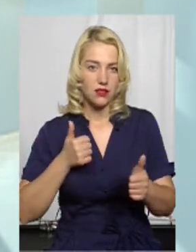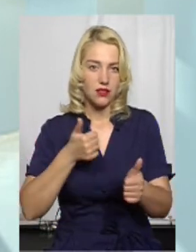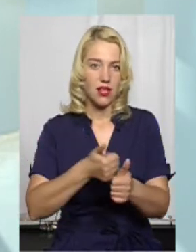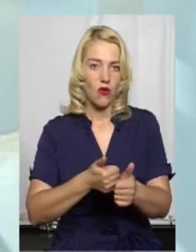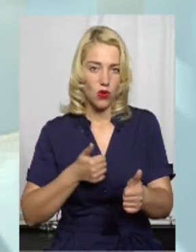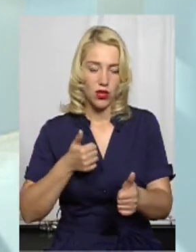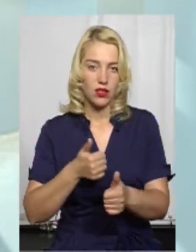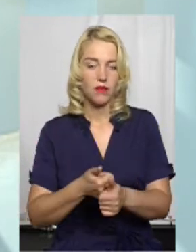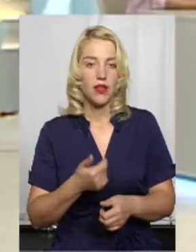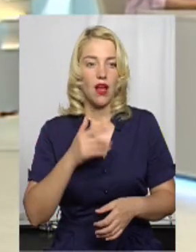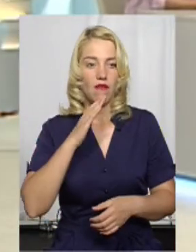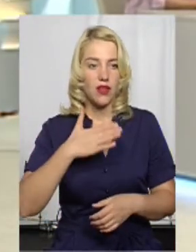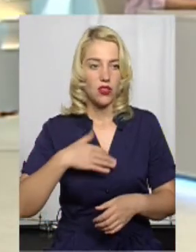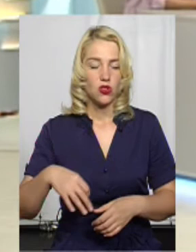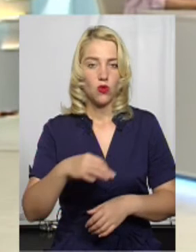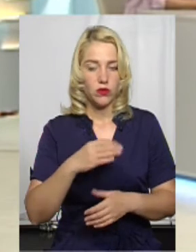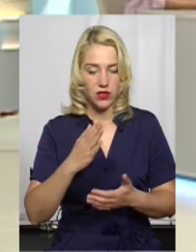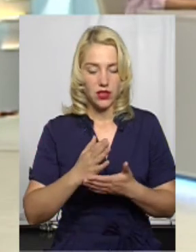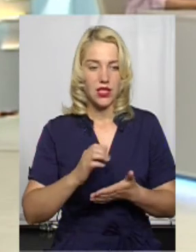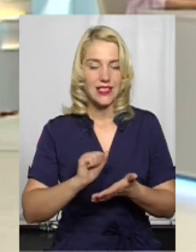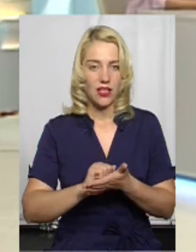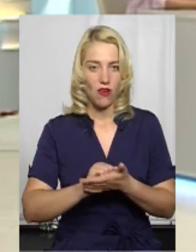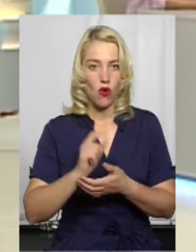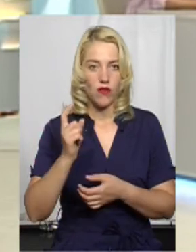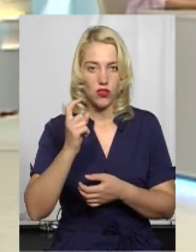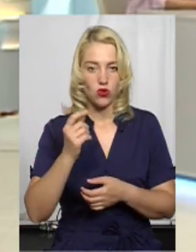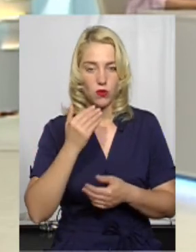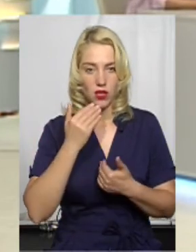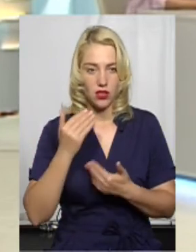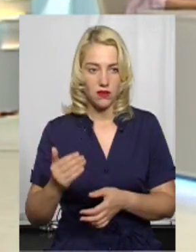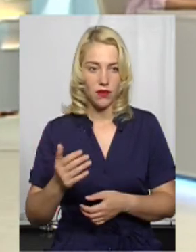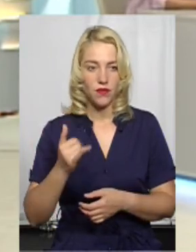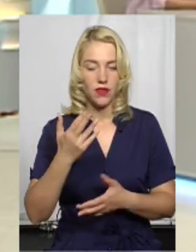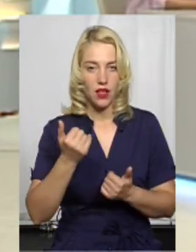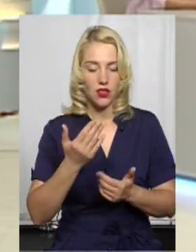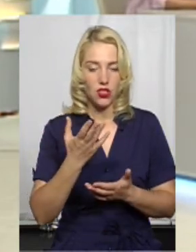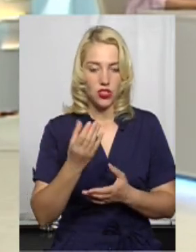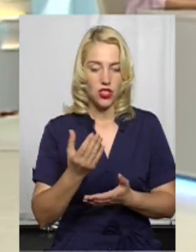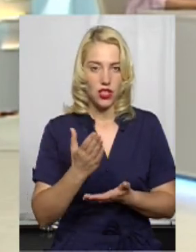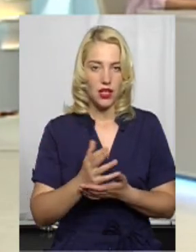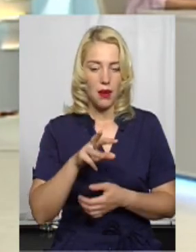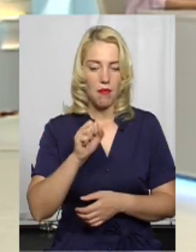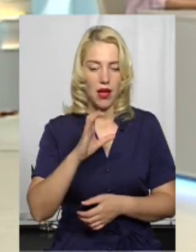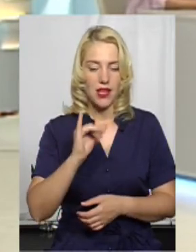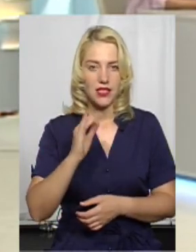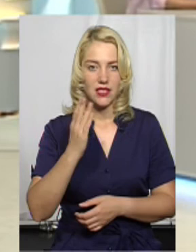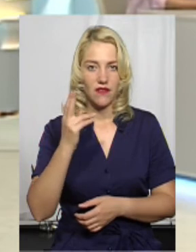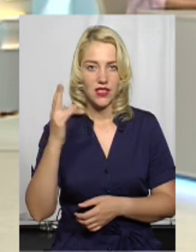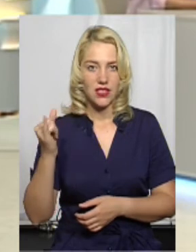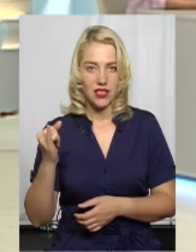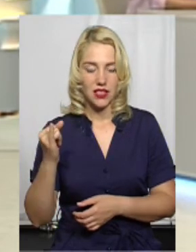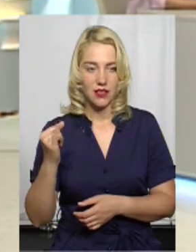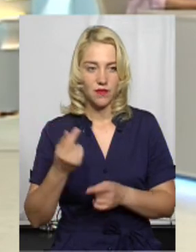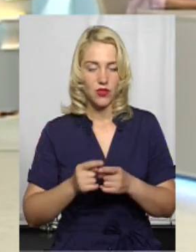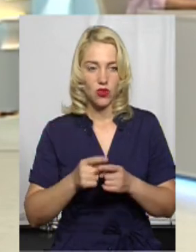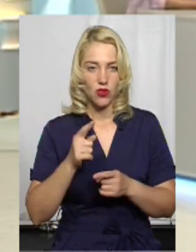в нашій області ще є сертифіковані господарства? Так, ще є господарство в Масівцях. Це